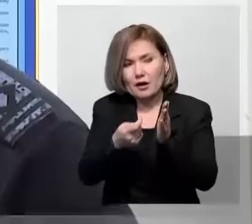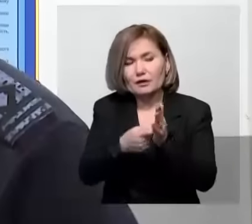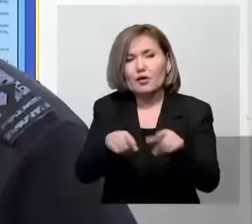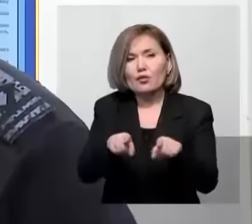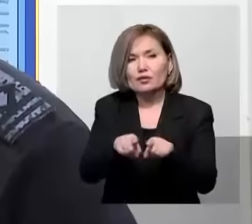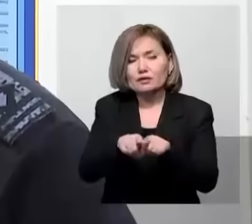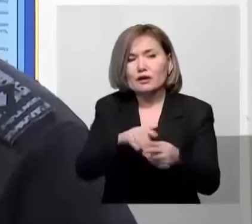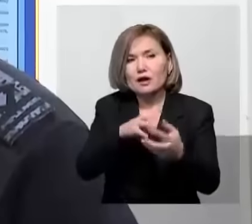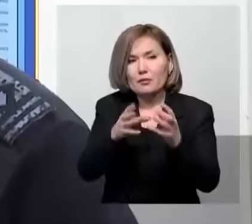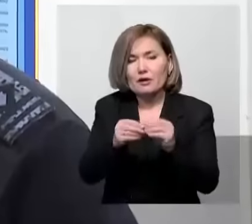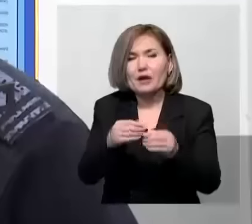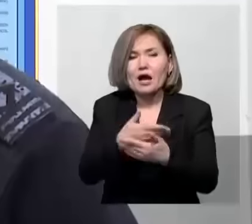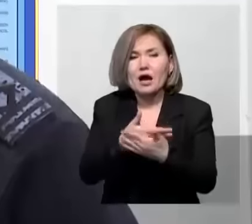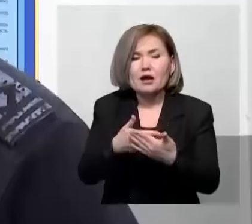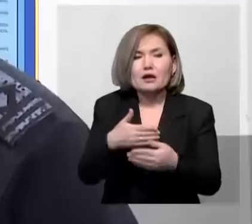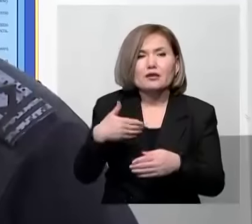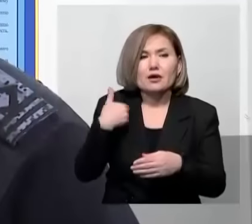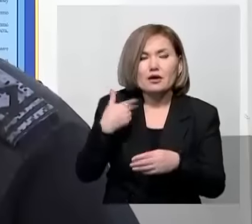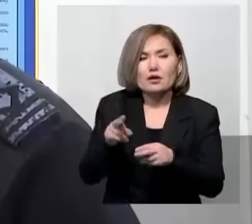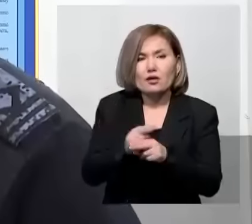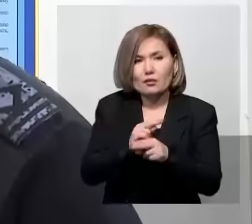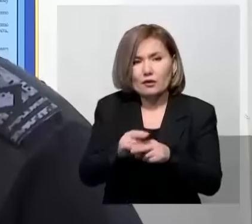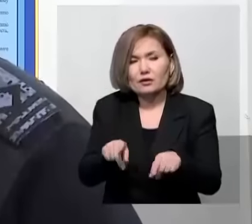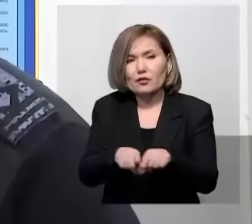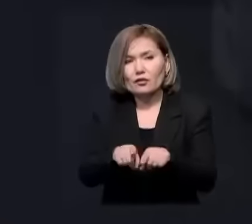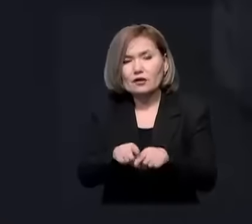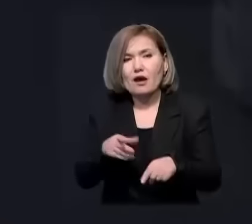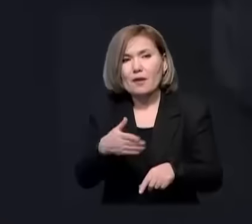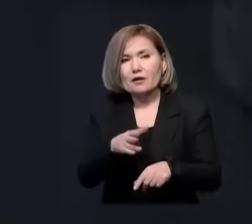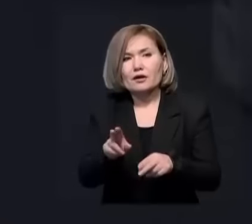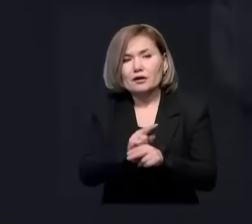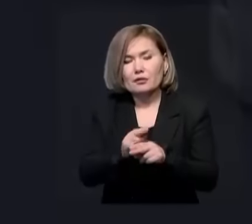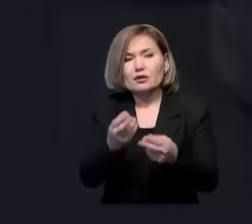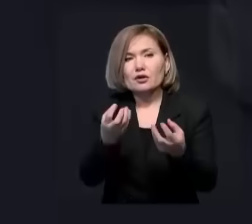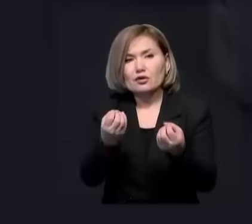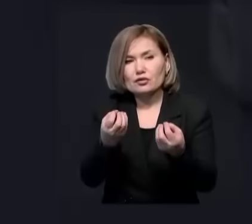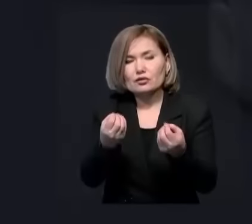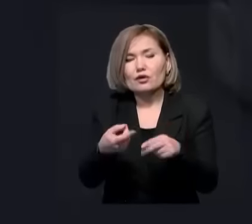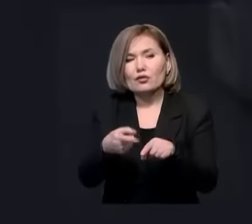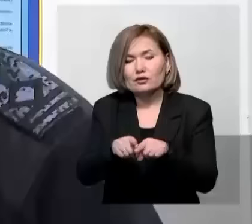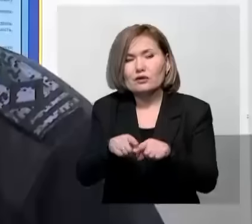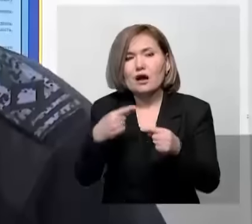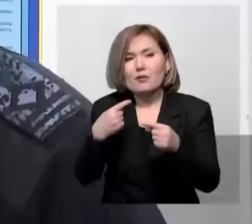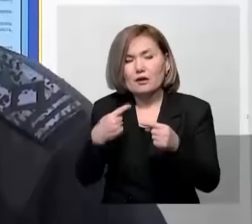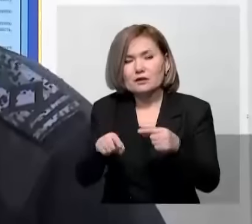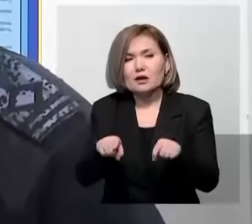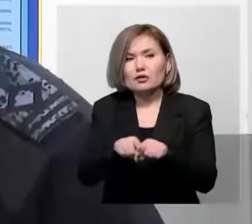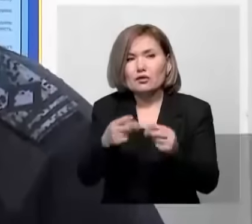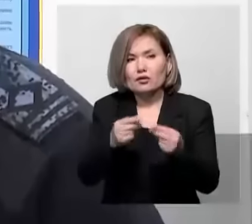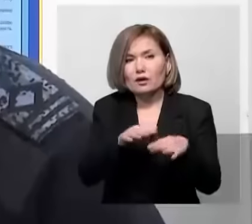негіздемелерге, дәрілік препараттарға, сонымен қатар тағы да басқаларына. Жаңа